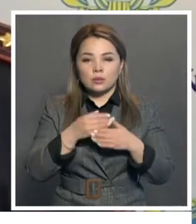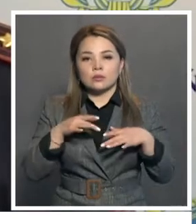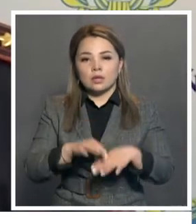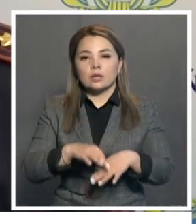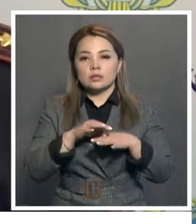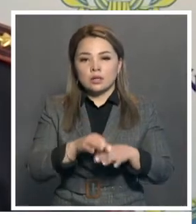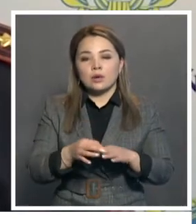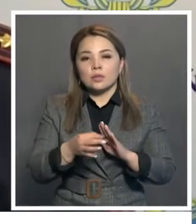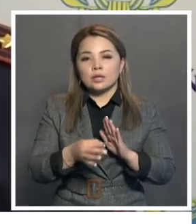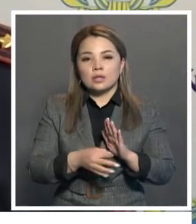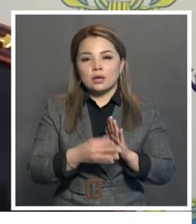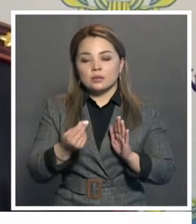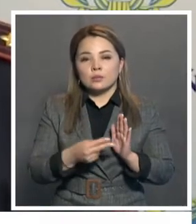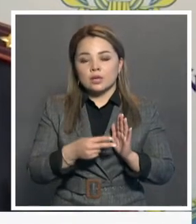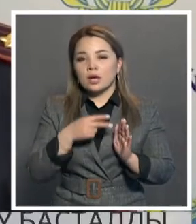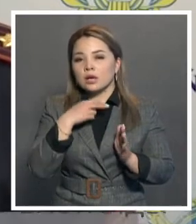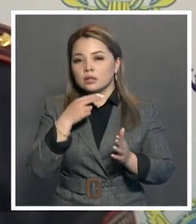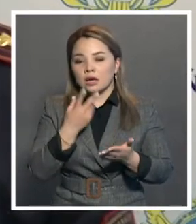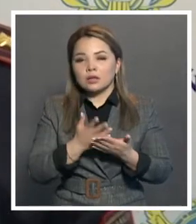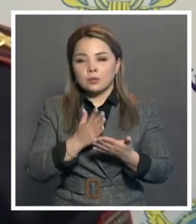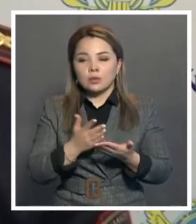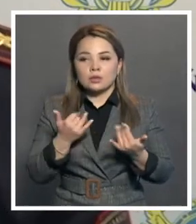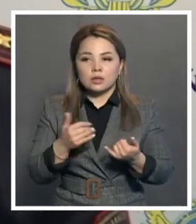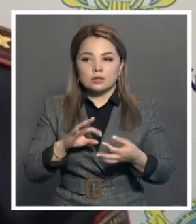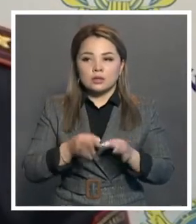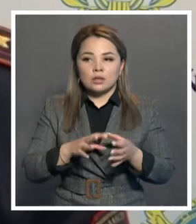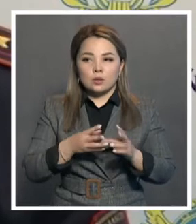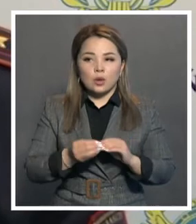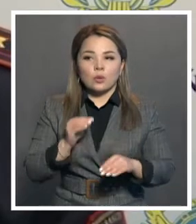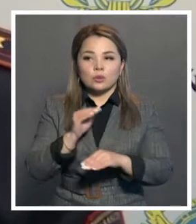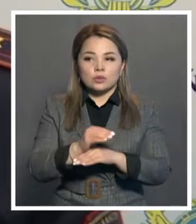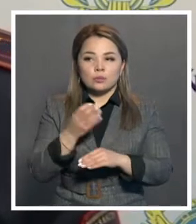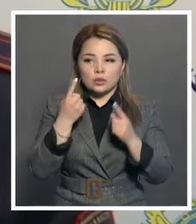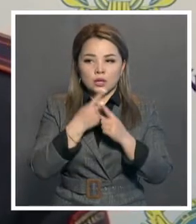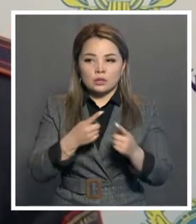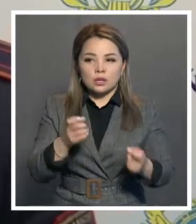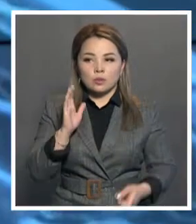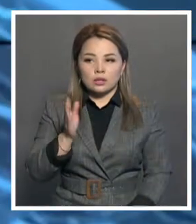іс-әрекеттеріне принципиалдық баға беретін болады. Қызметтік тергеу нәтижелері туралы қосымша хабарланады.